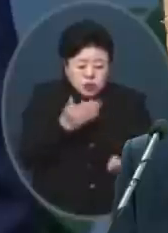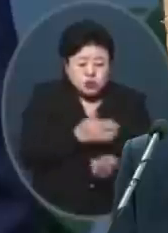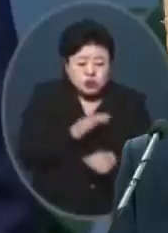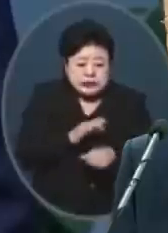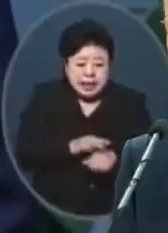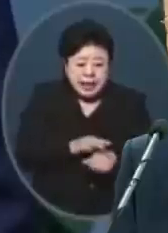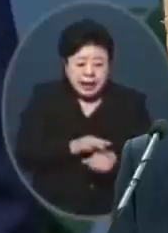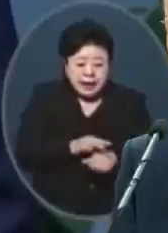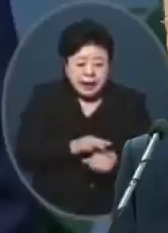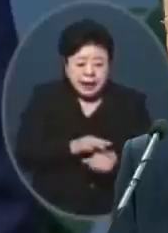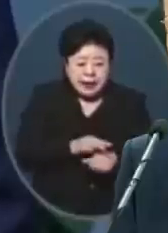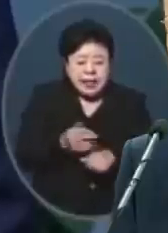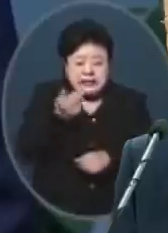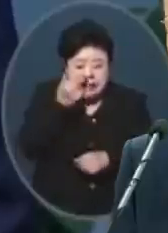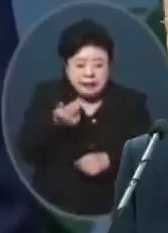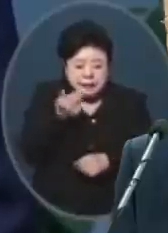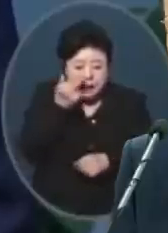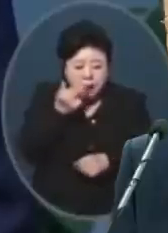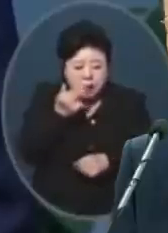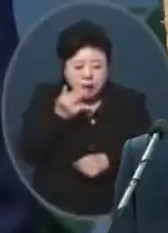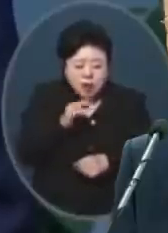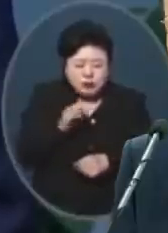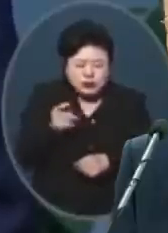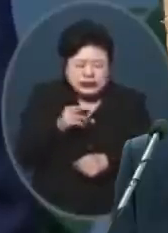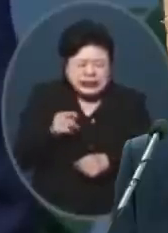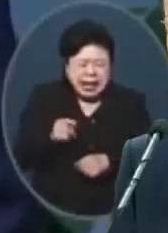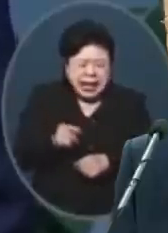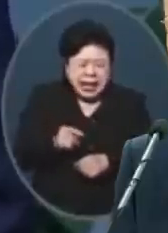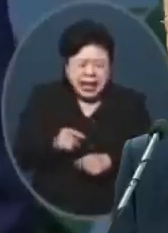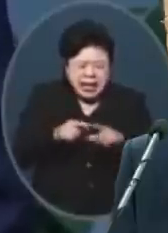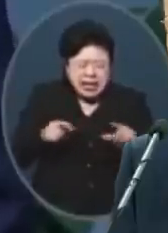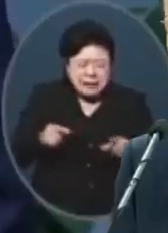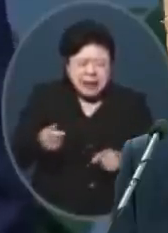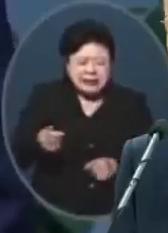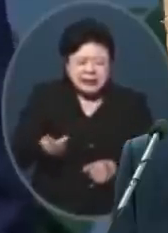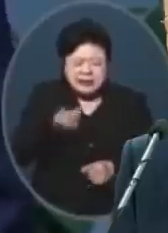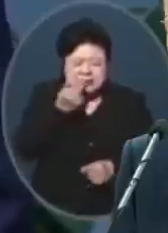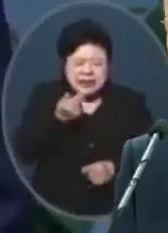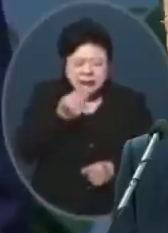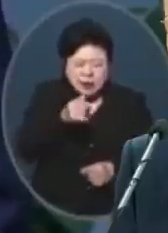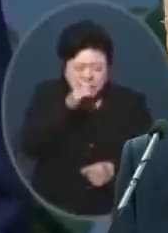육체의 생명 부스케 생명만 가지고 있는